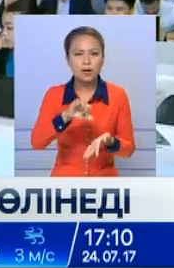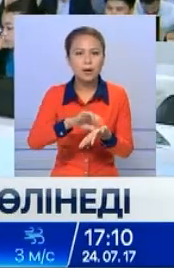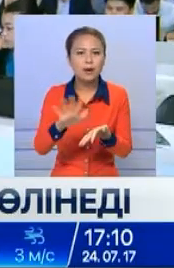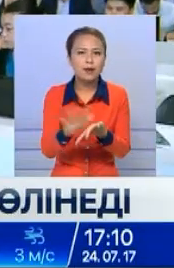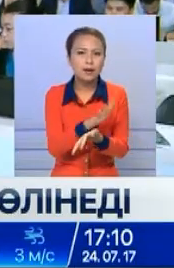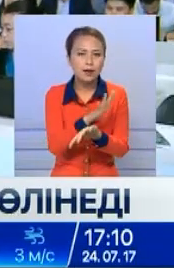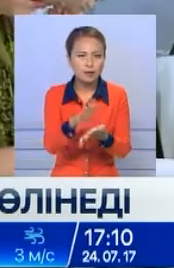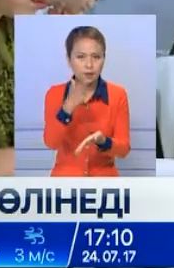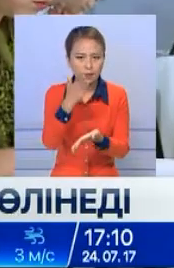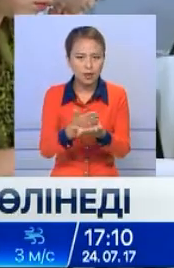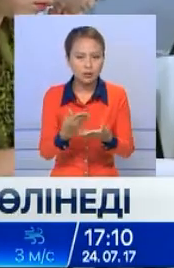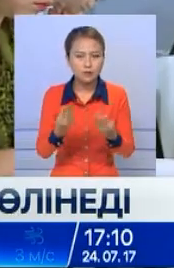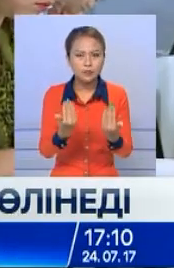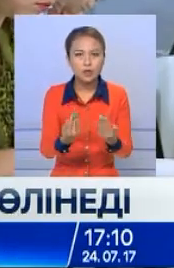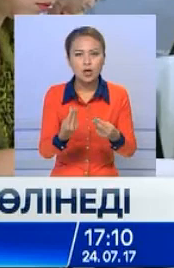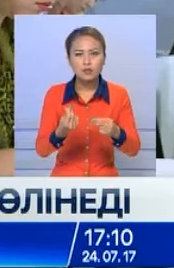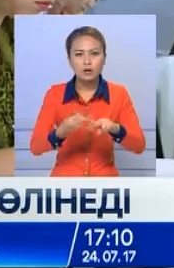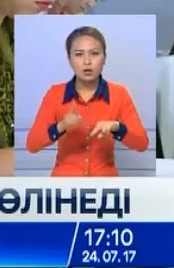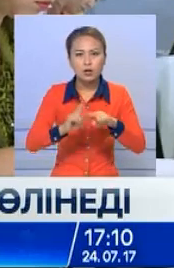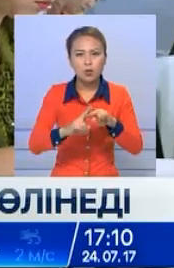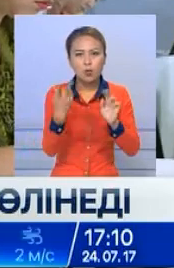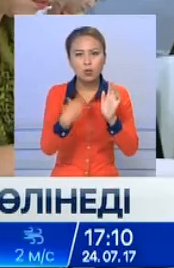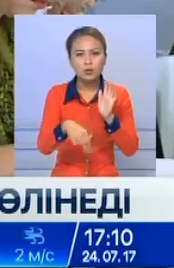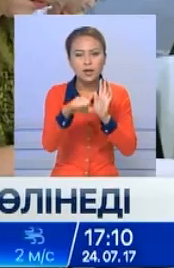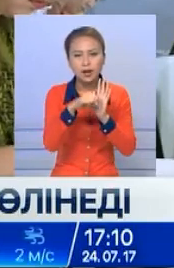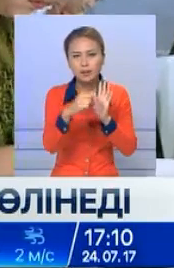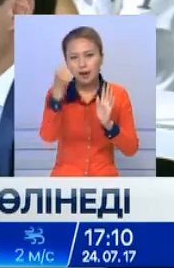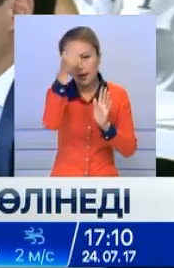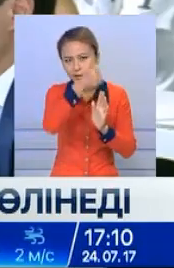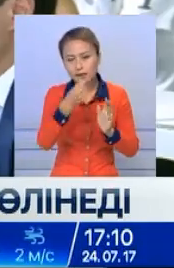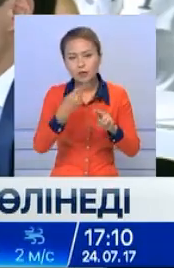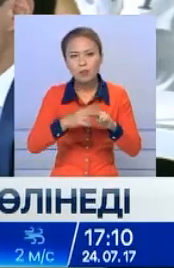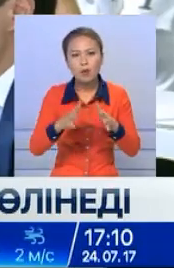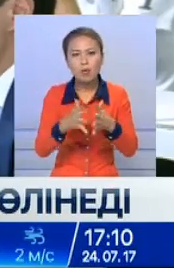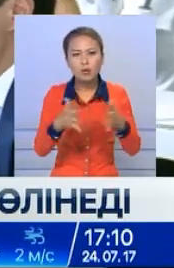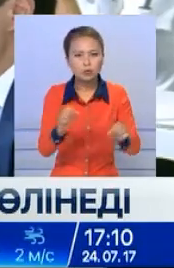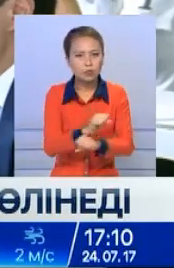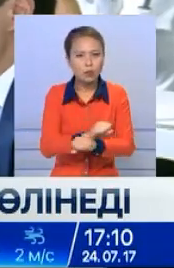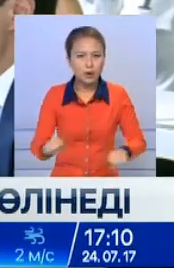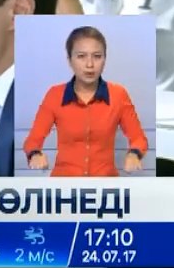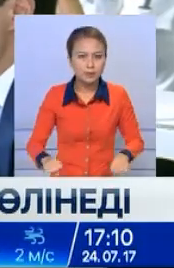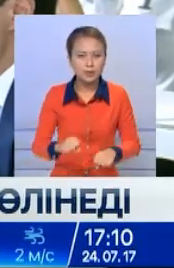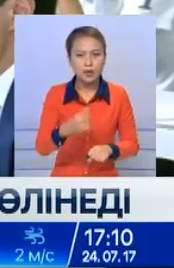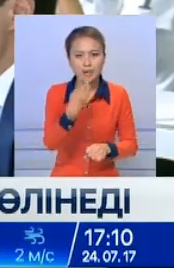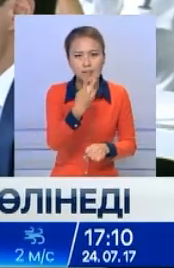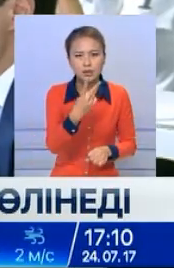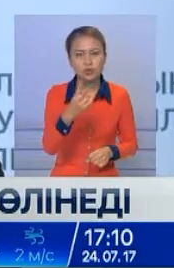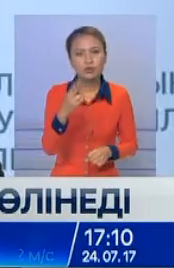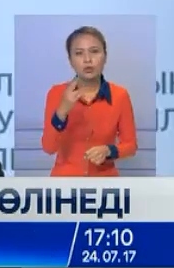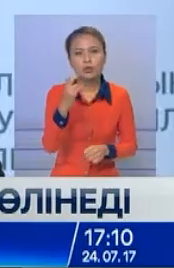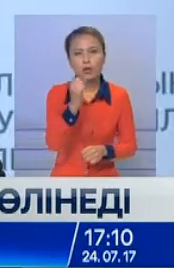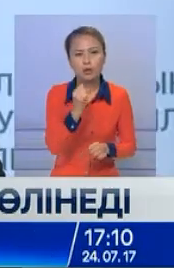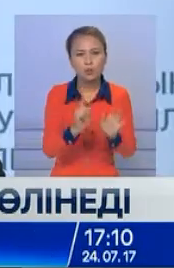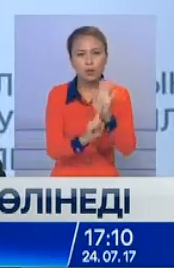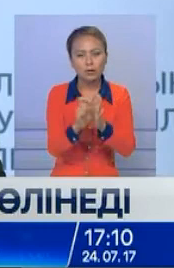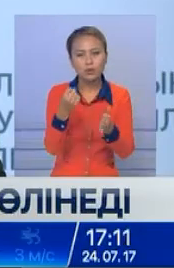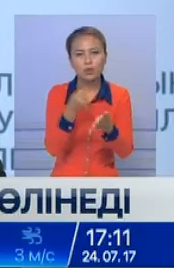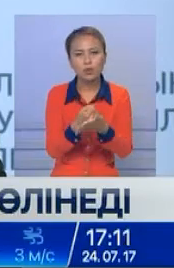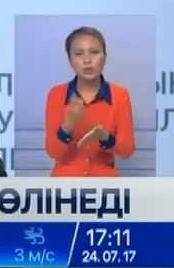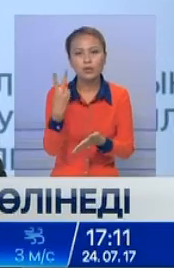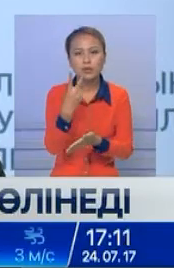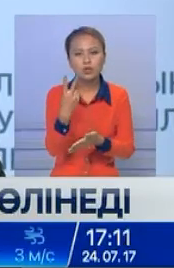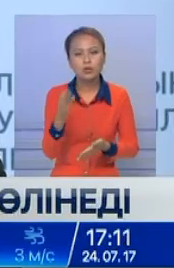бар. Ал бұл қаржыны игеру мерзімі 36 айдан аспау тиіс. Инновациялық грант алуға өтініштер 2 тамыз бен 2 қазан